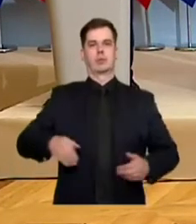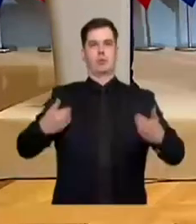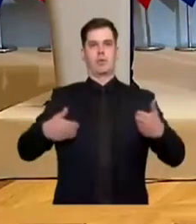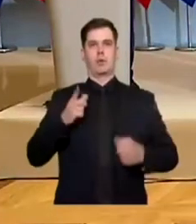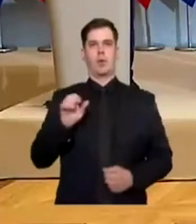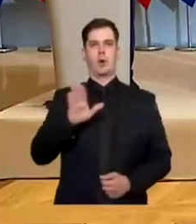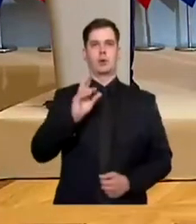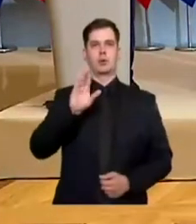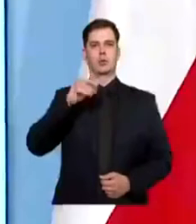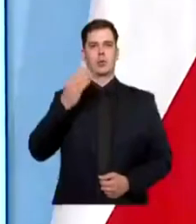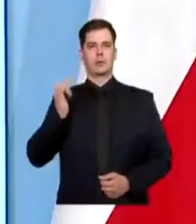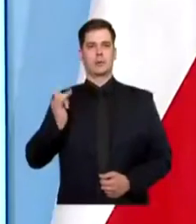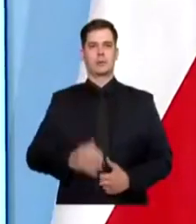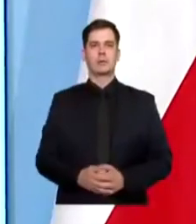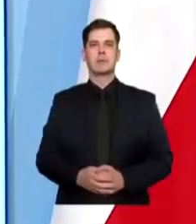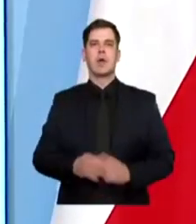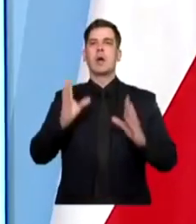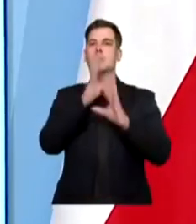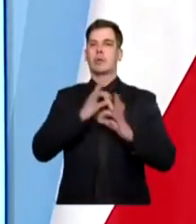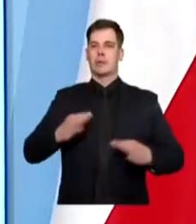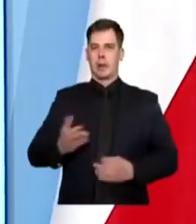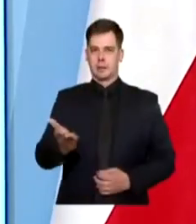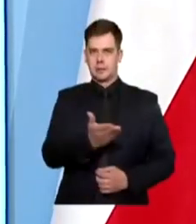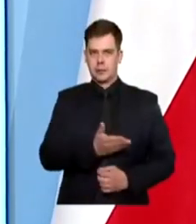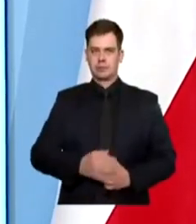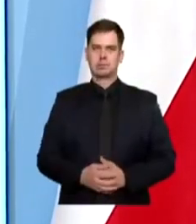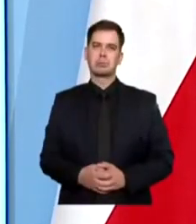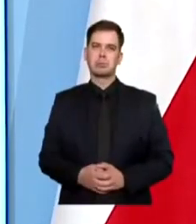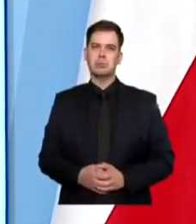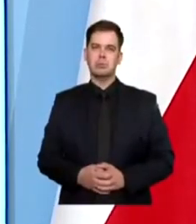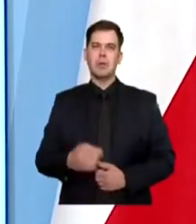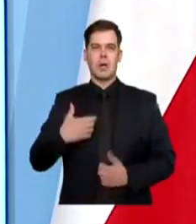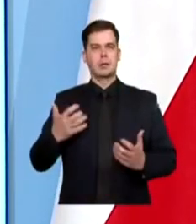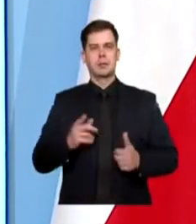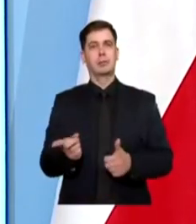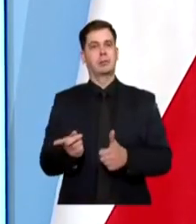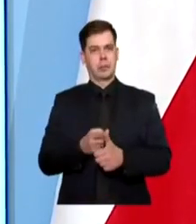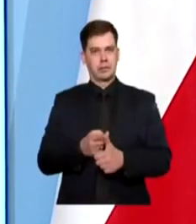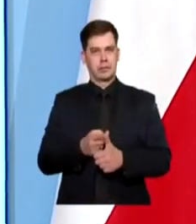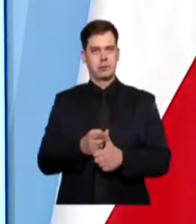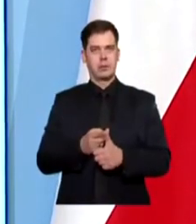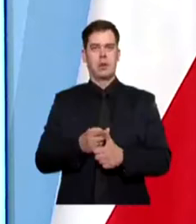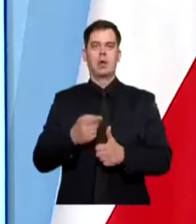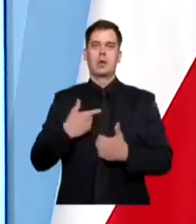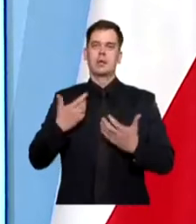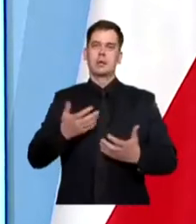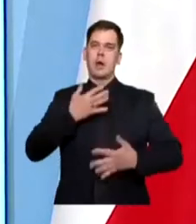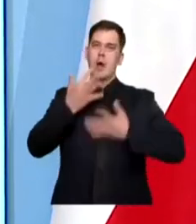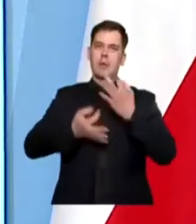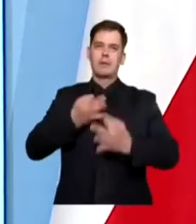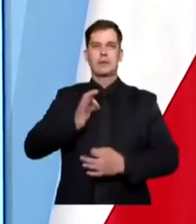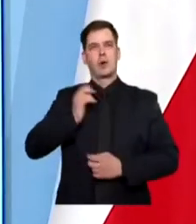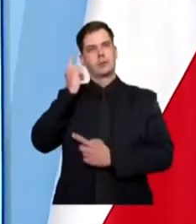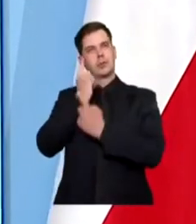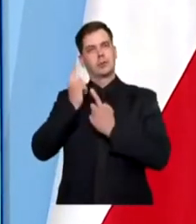pana Łukasza Szumowskiego. Szanowni państwo, chciałbym po pierwsze podzielić się taką